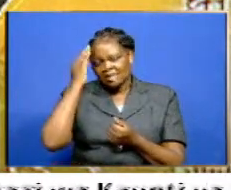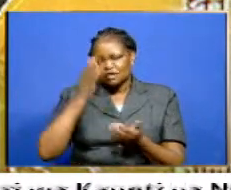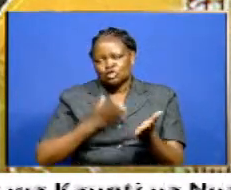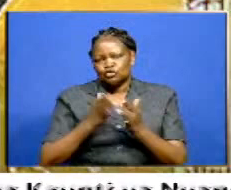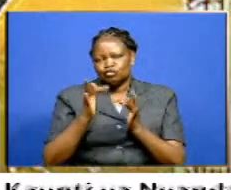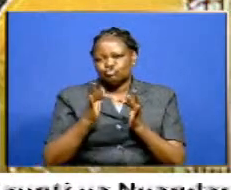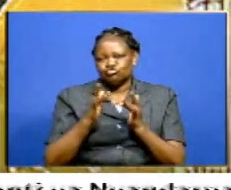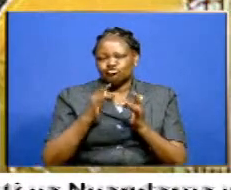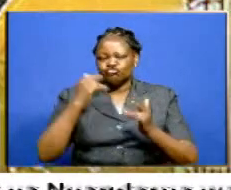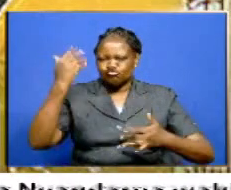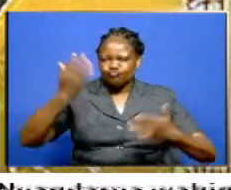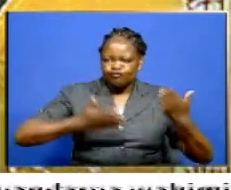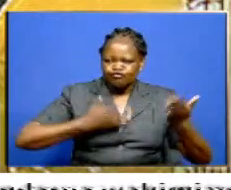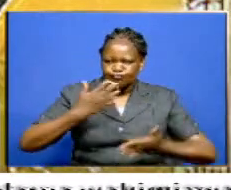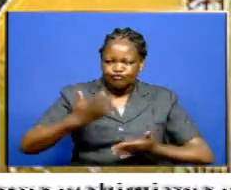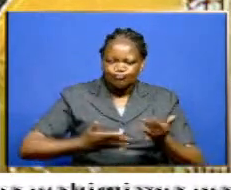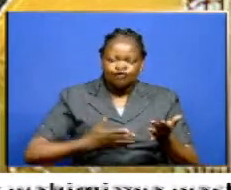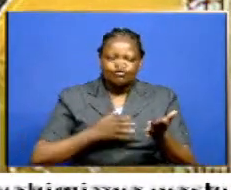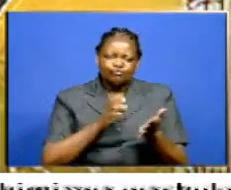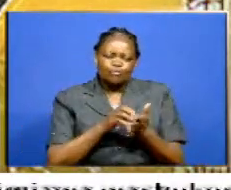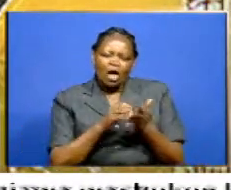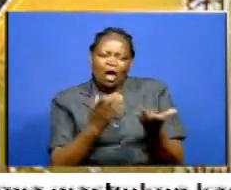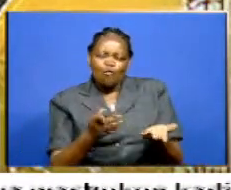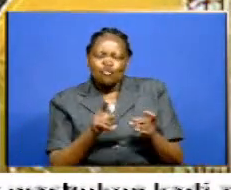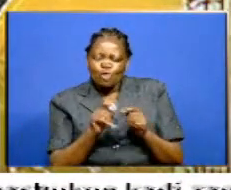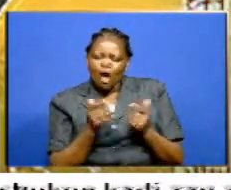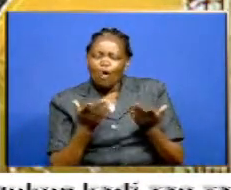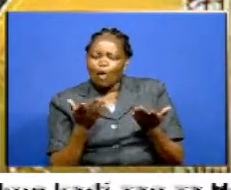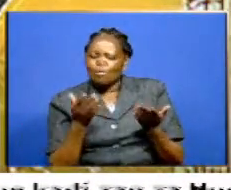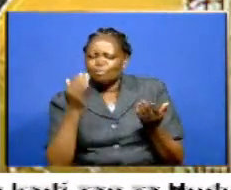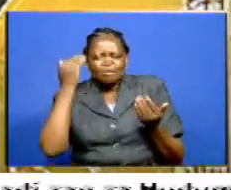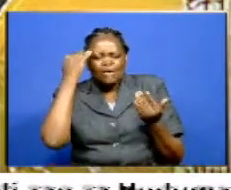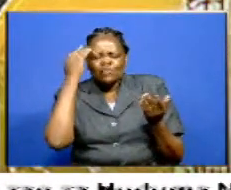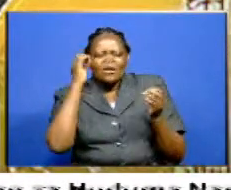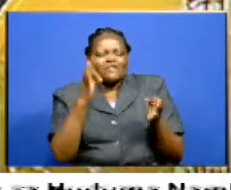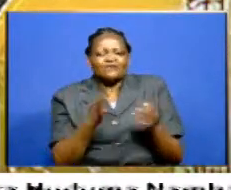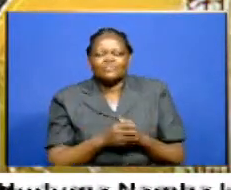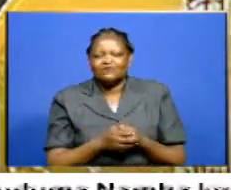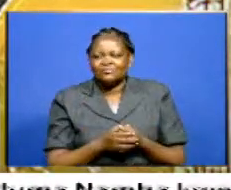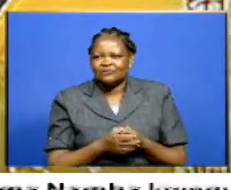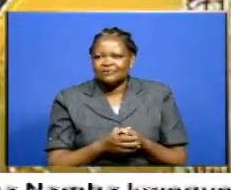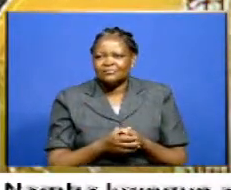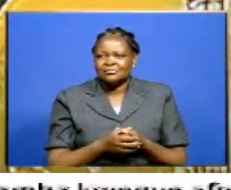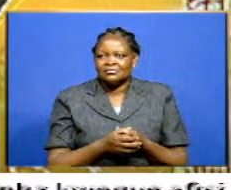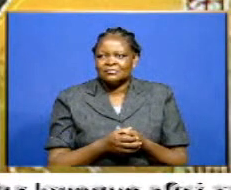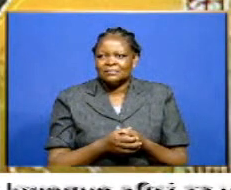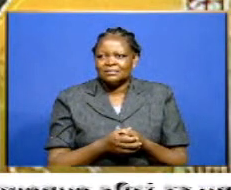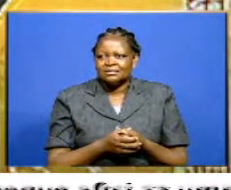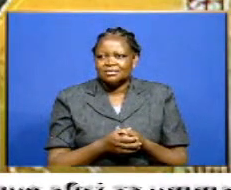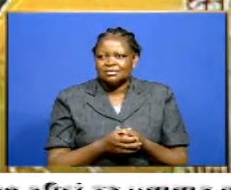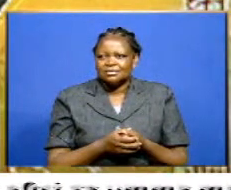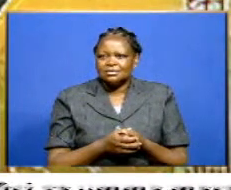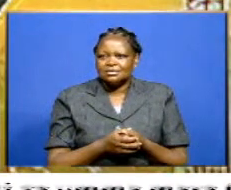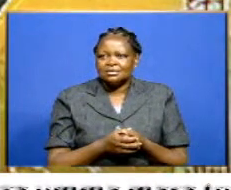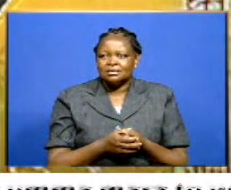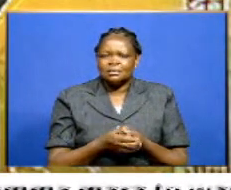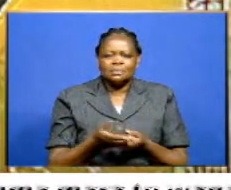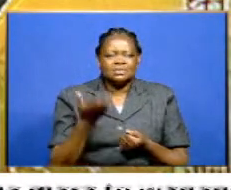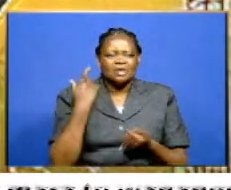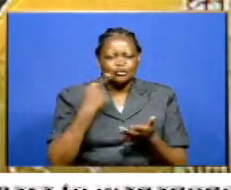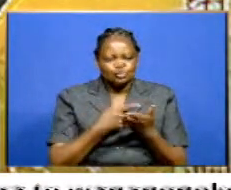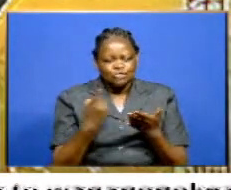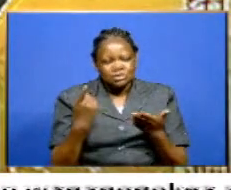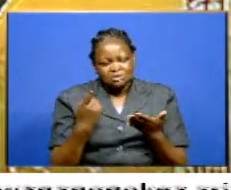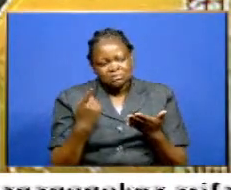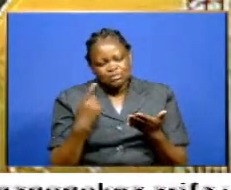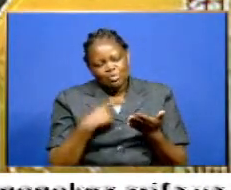wangu. Hali zenu mnaendeleaje? Sijui kama wiki yenu imekuwaje wiki iliyopita ama weekend